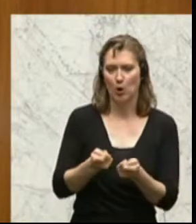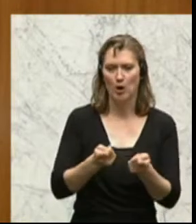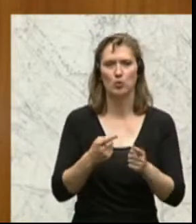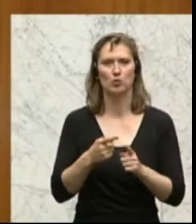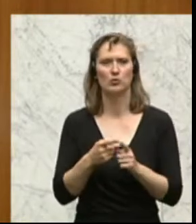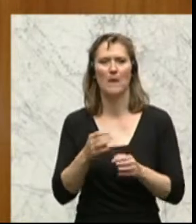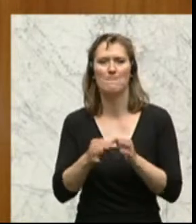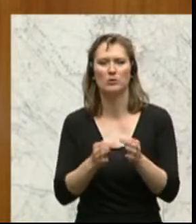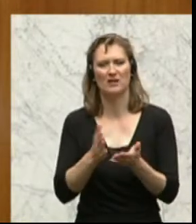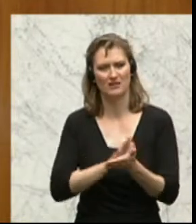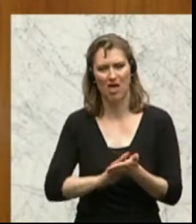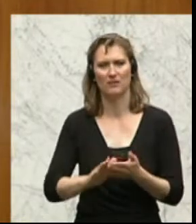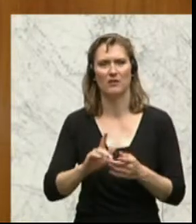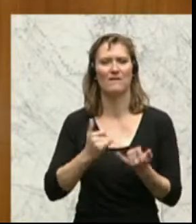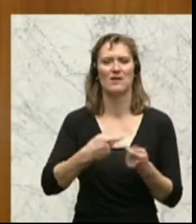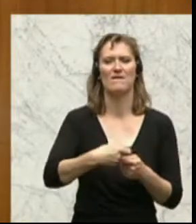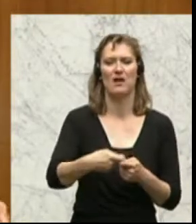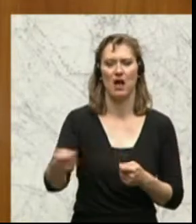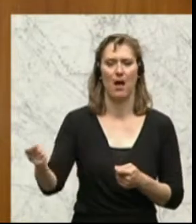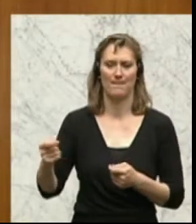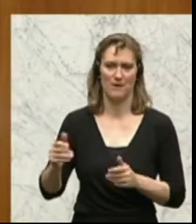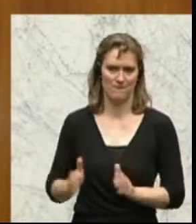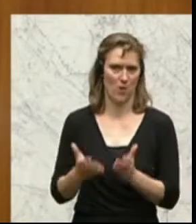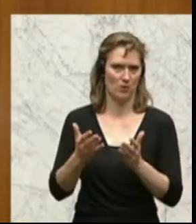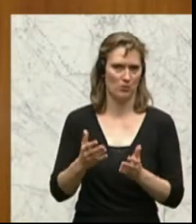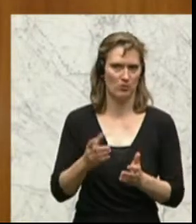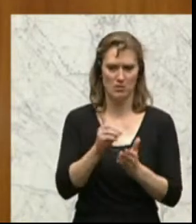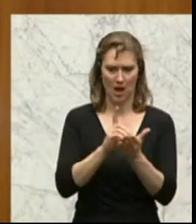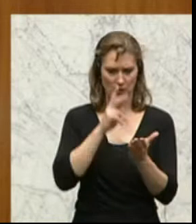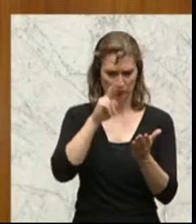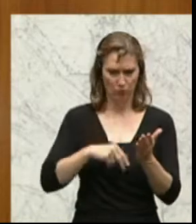der Vergabe von Förderungen, weil dann Daten auf einen Blick verfügbar sind.